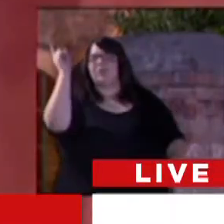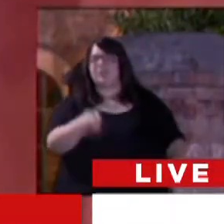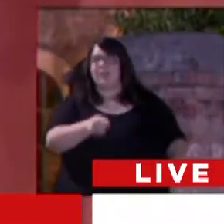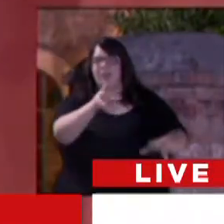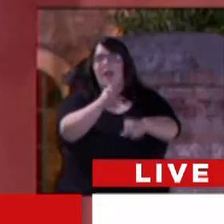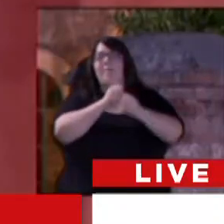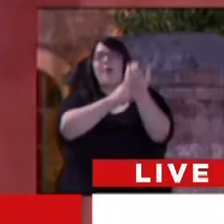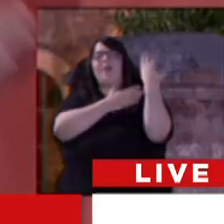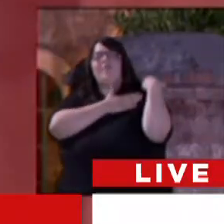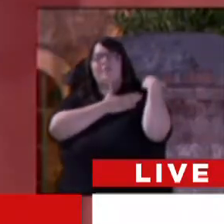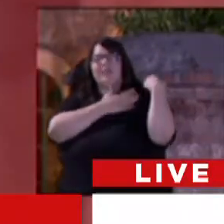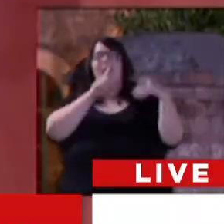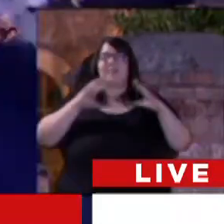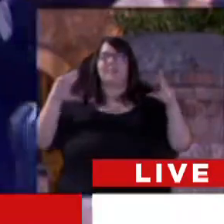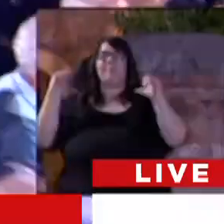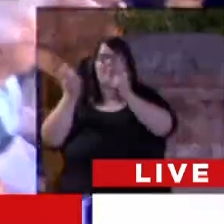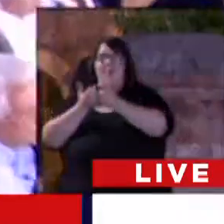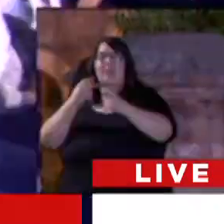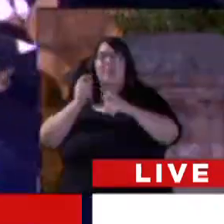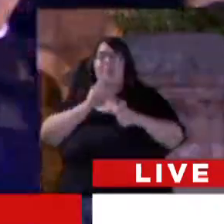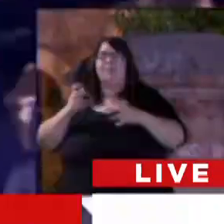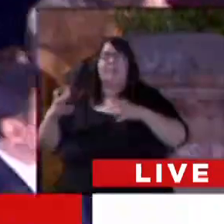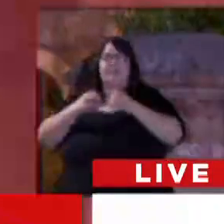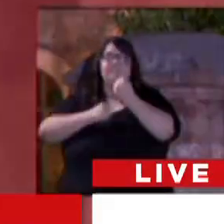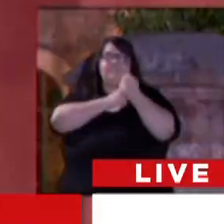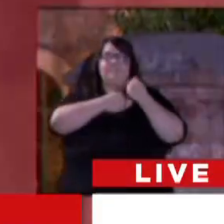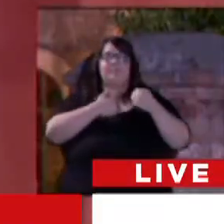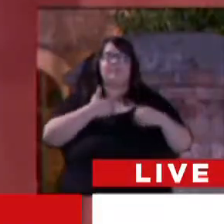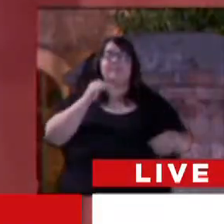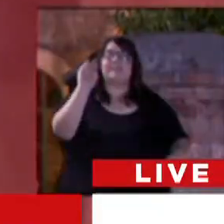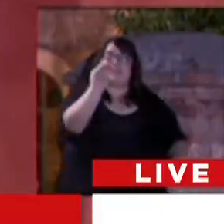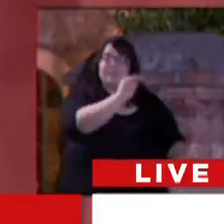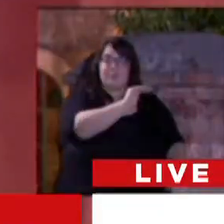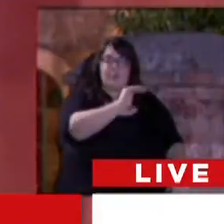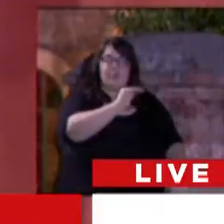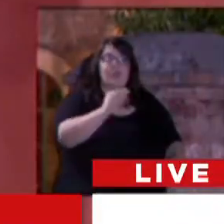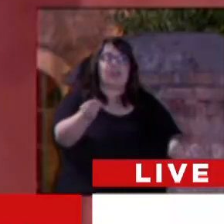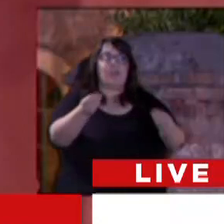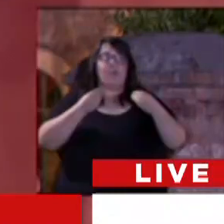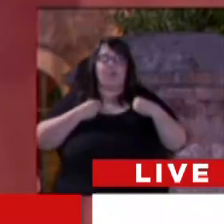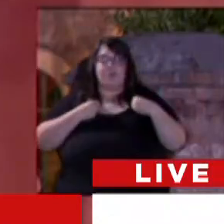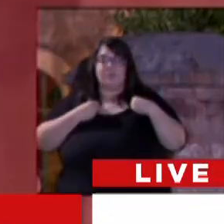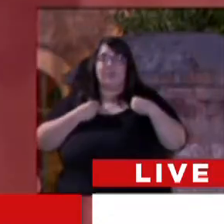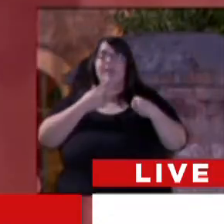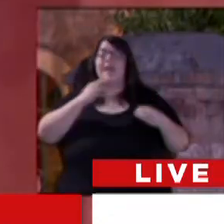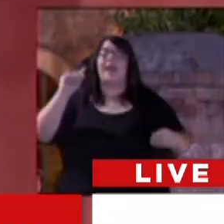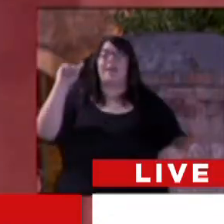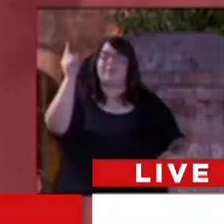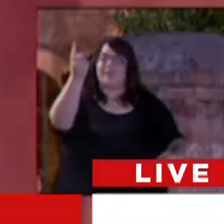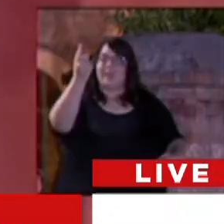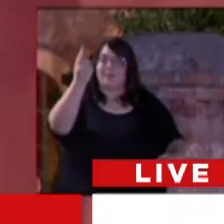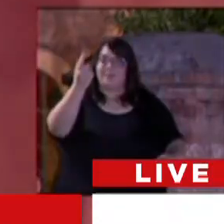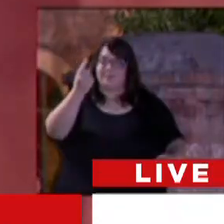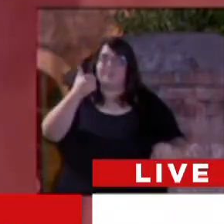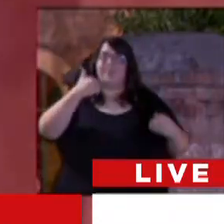ευθύνη της διακυβέρνησης της χώρας. Σας ζητώ λοιπόν να μου δώσετε την ευκαιρία